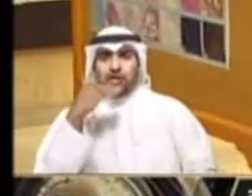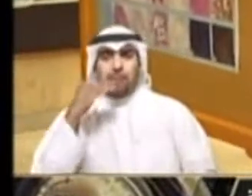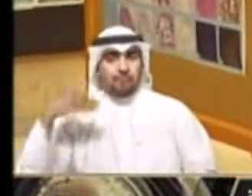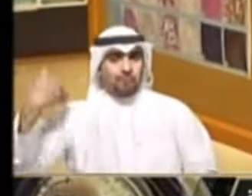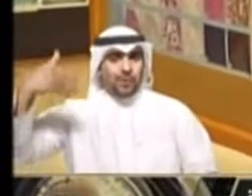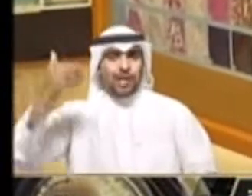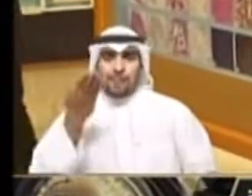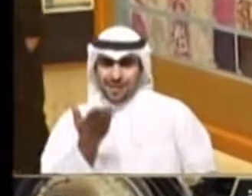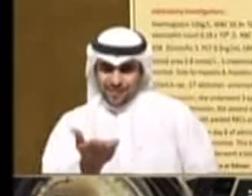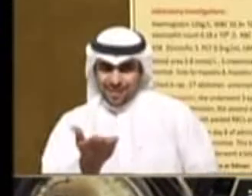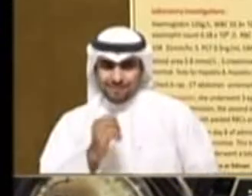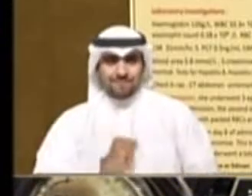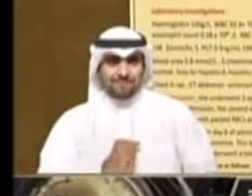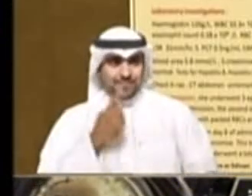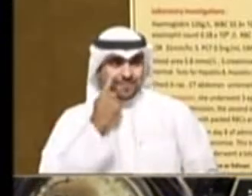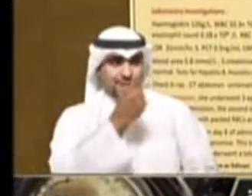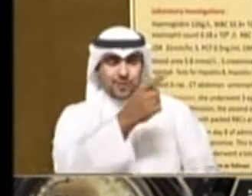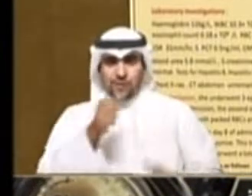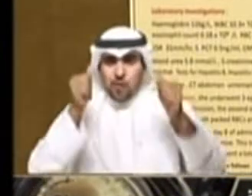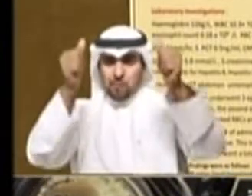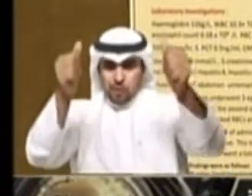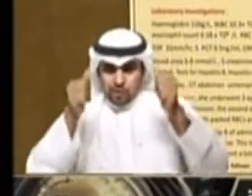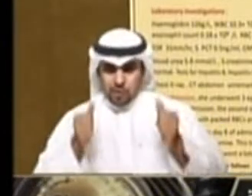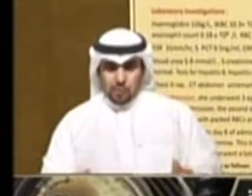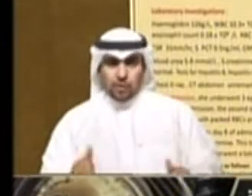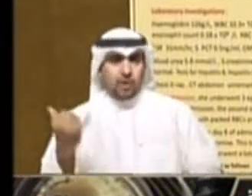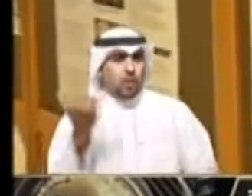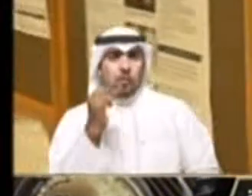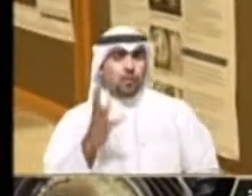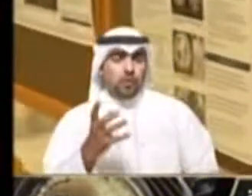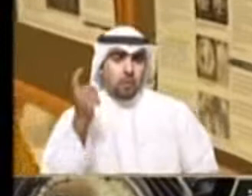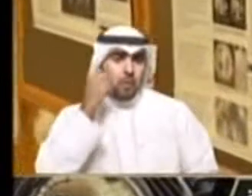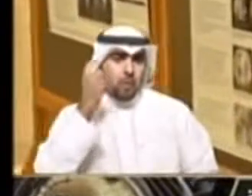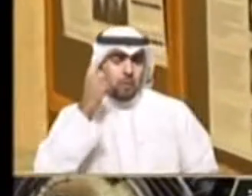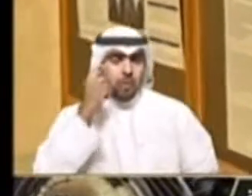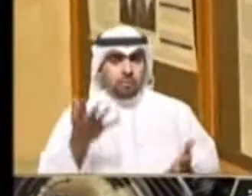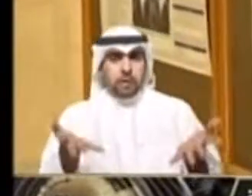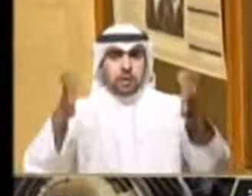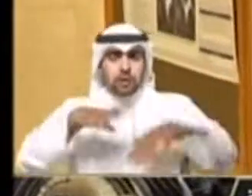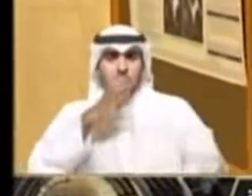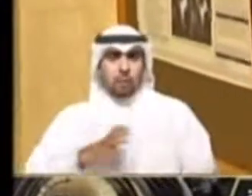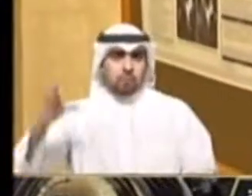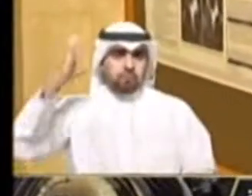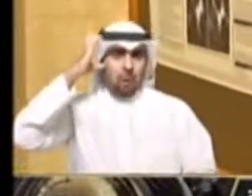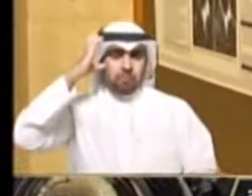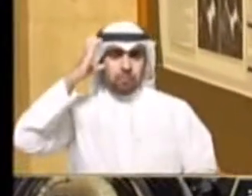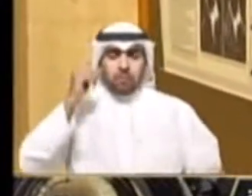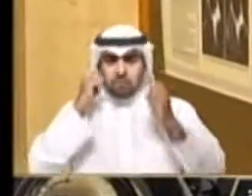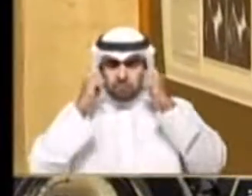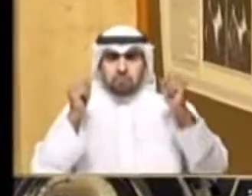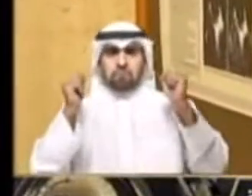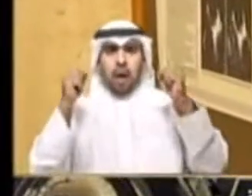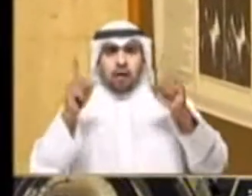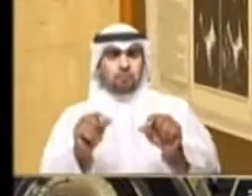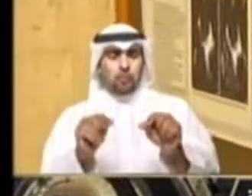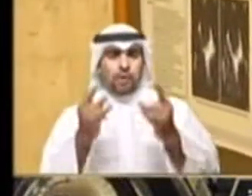العلمي من خلال هذا النشاط سيسهم في زيادة الحصيلة العلمية وتنمية القدرات والمهارات لدى الطلبة من خلال